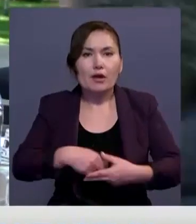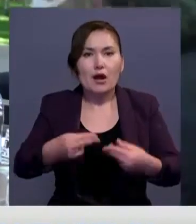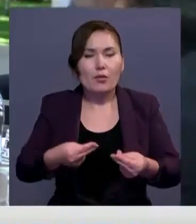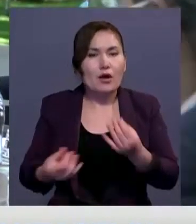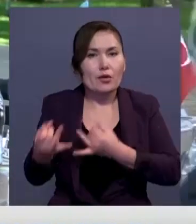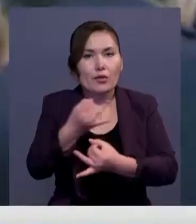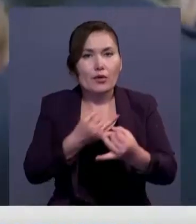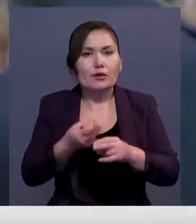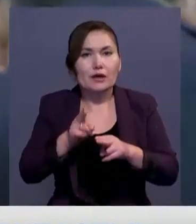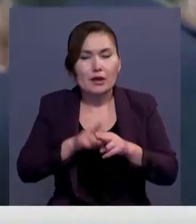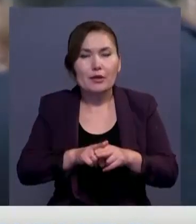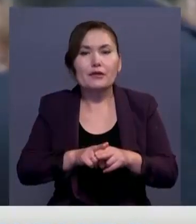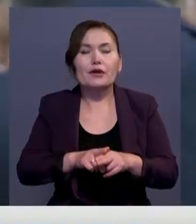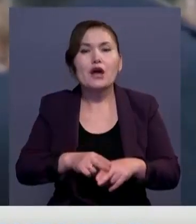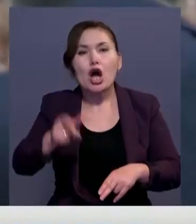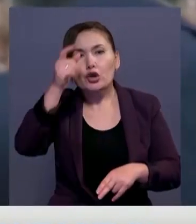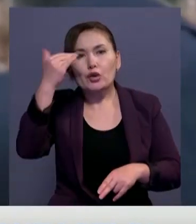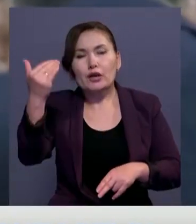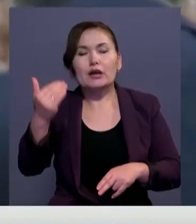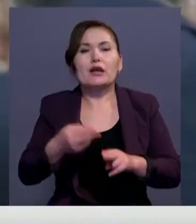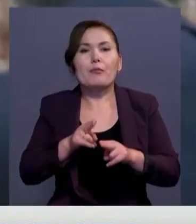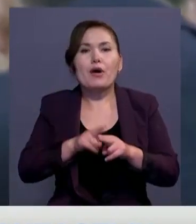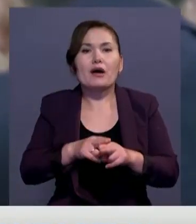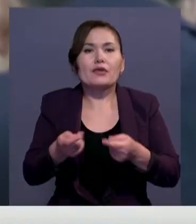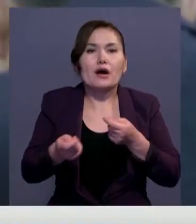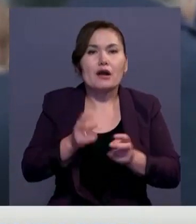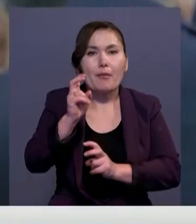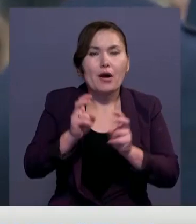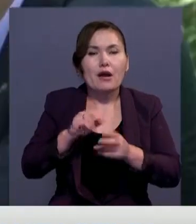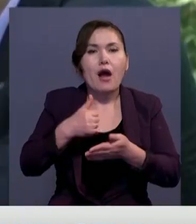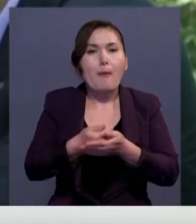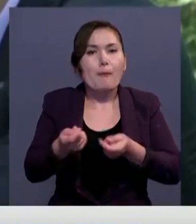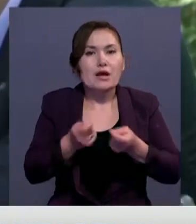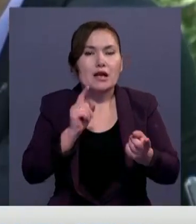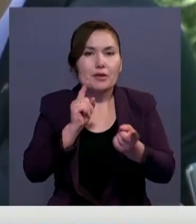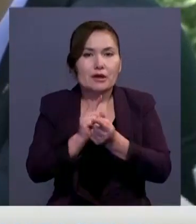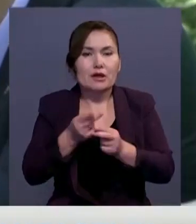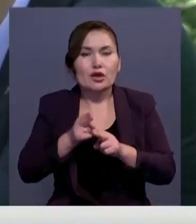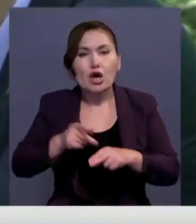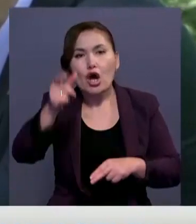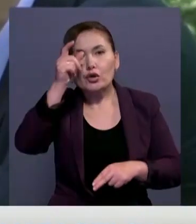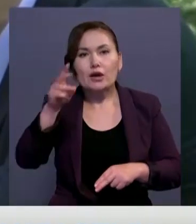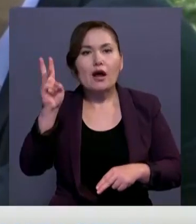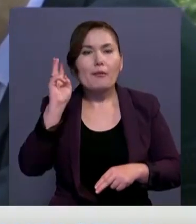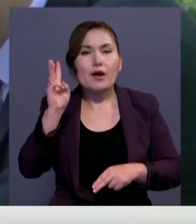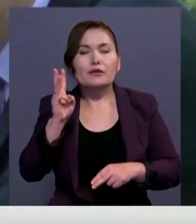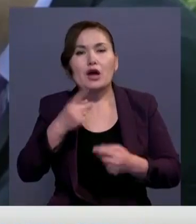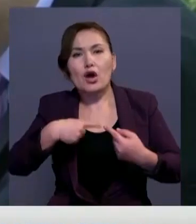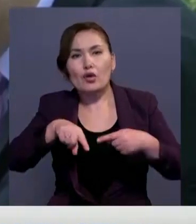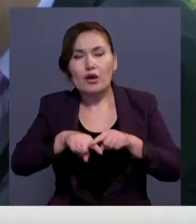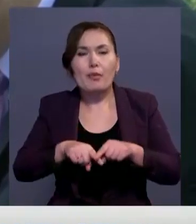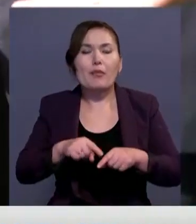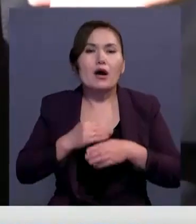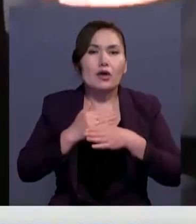жолдарын талқыға салып, Түріктің жетекші агроөнеркәсіптік кәсіпорын басшыларымен кездесті. Түркиядағы елшілігіміздің ұйытқысымен